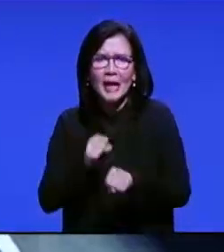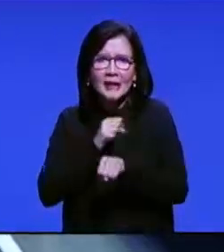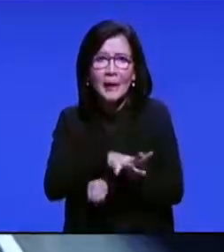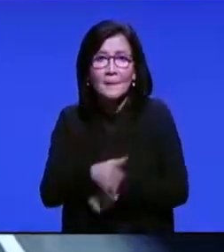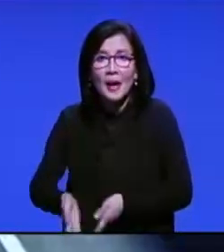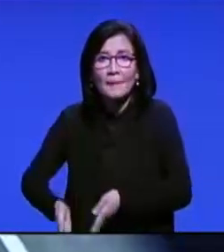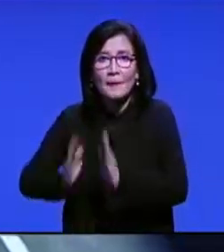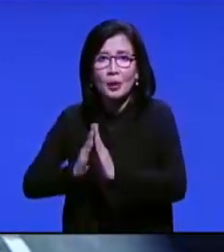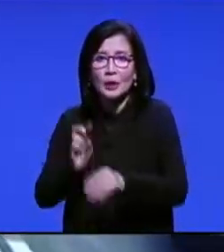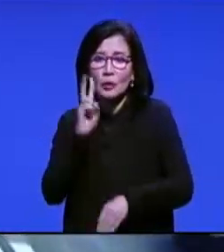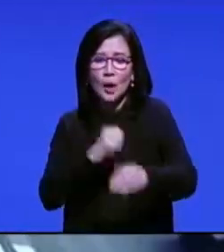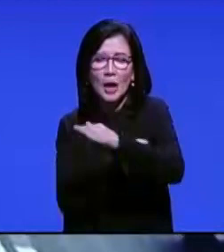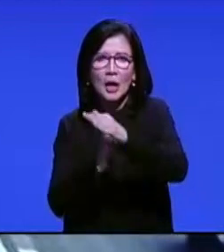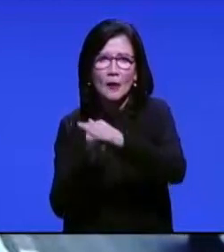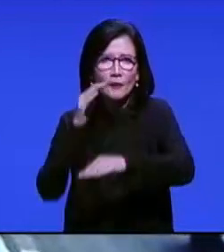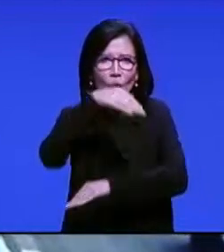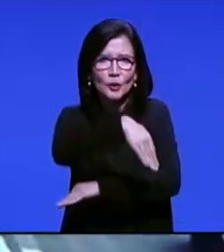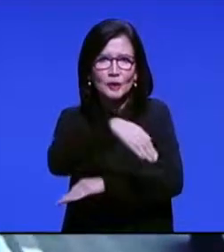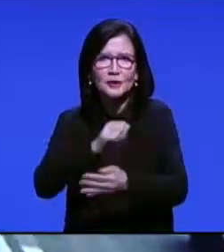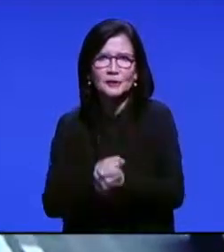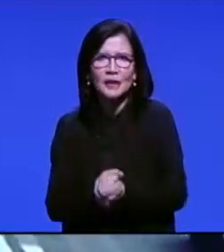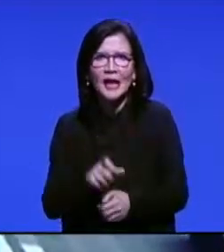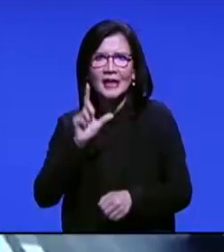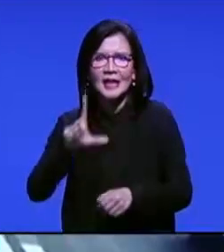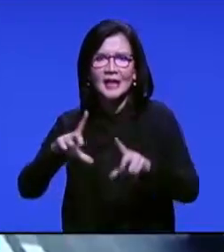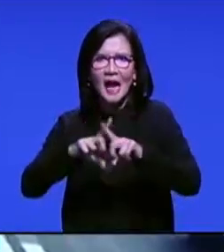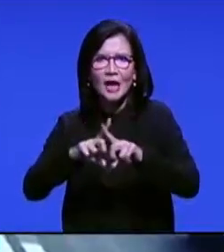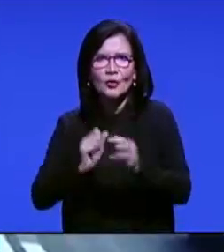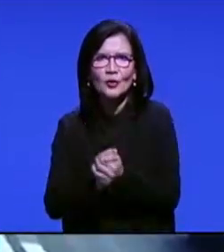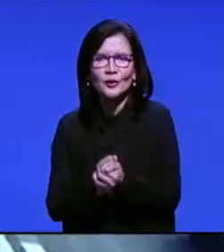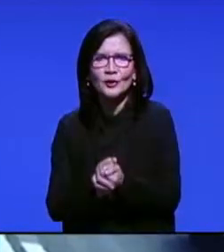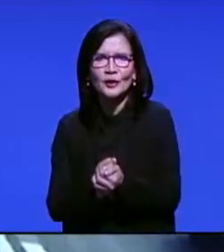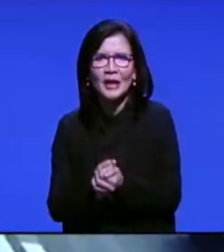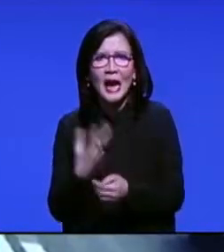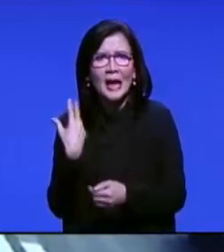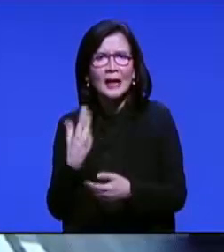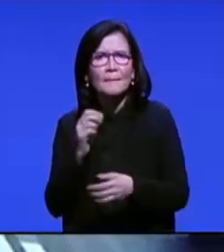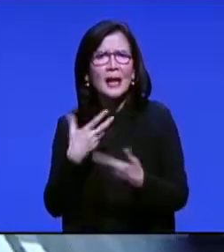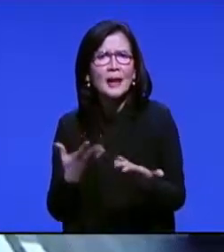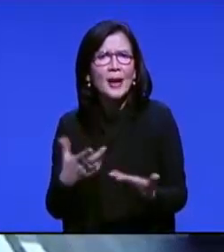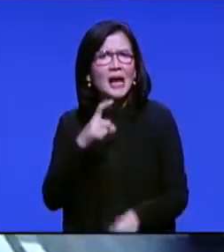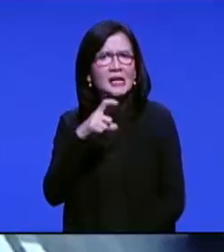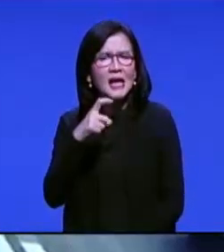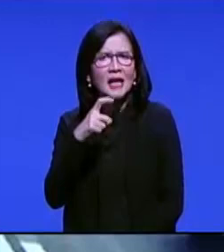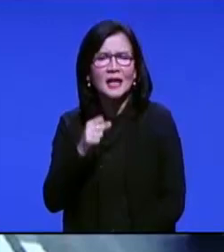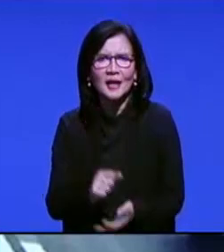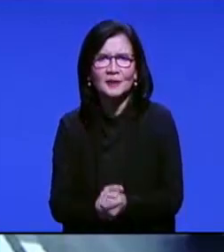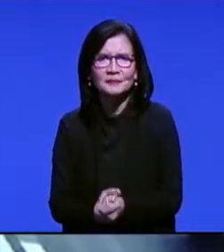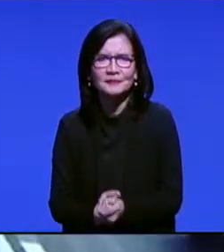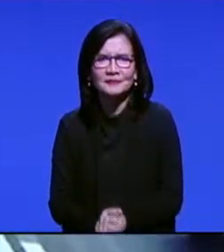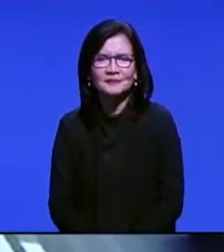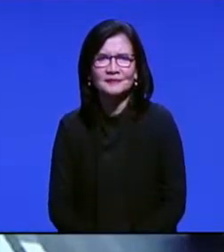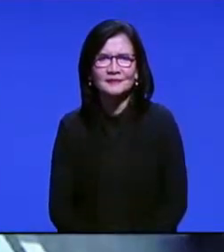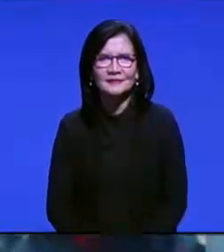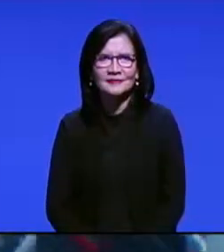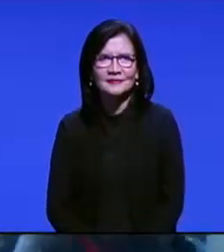pembangunan dua flyover di Poltangan dan Lenteng Agung. Lalu pilihan cerdas apakah yang bisa dilakukan? Nah, Fida Rahmania melaporkan untuk